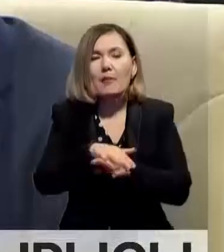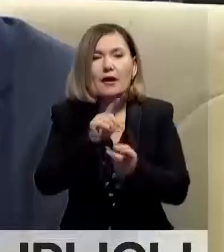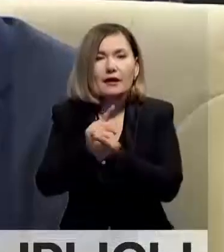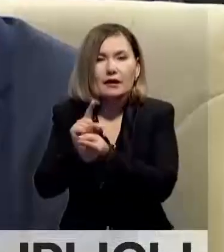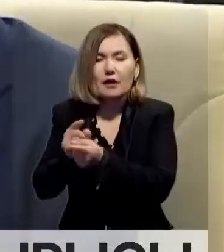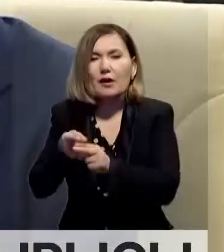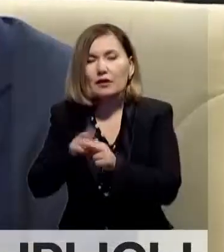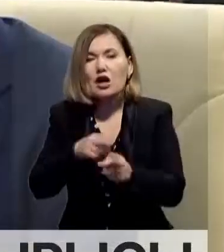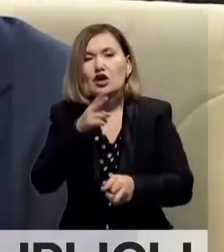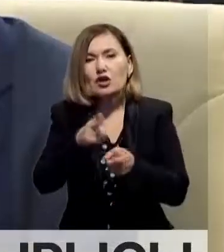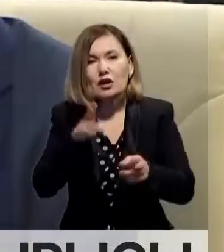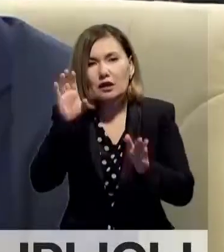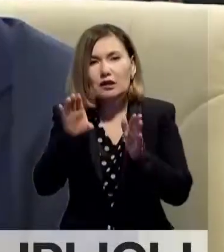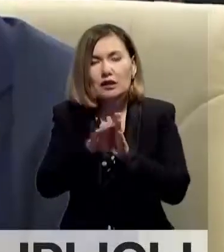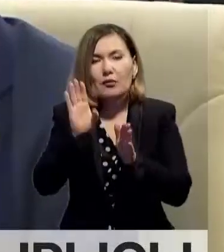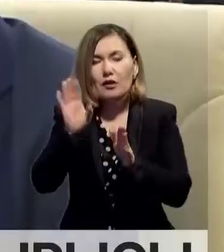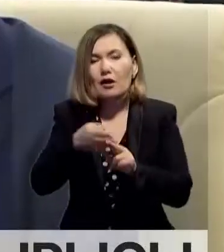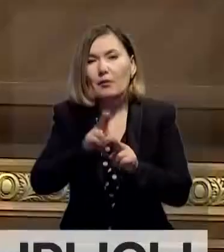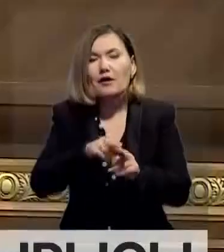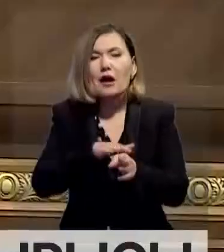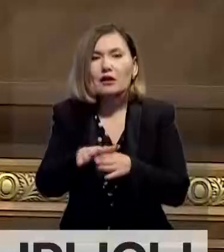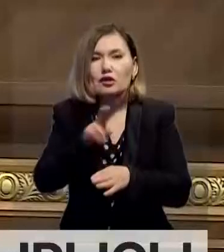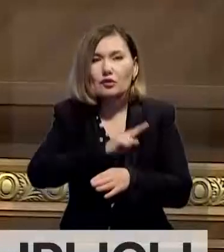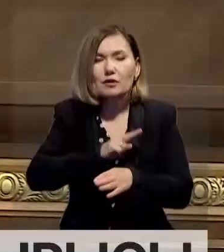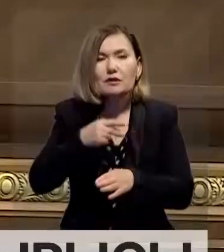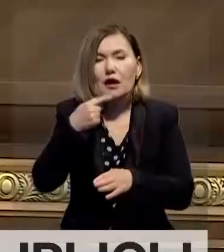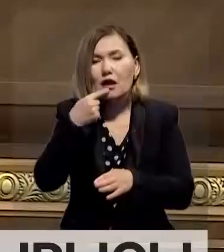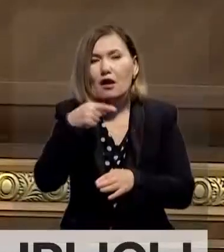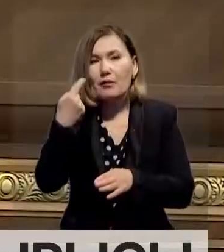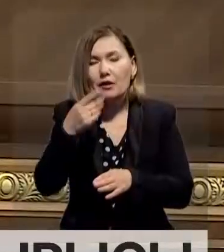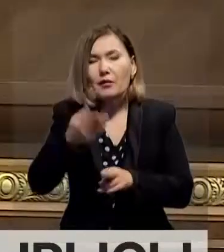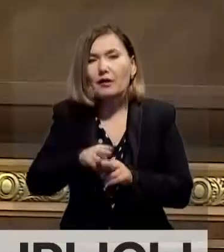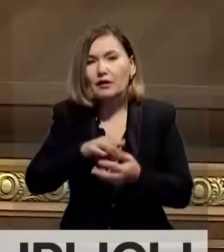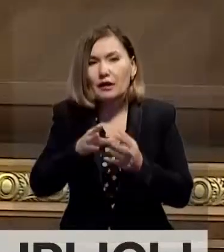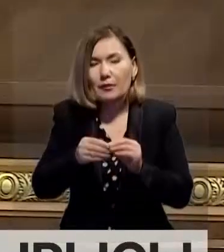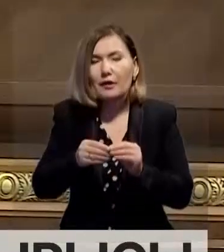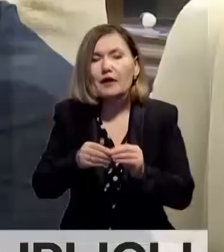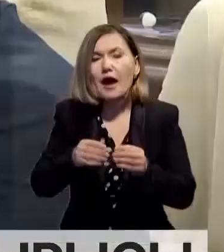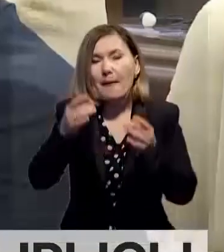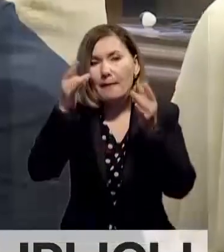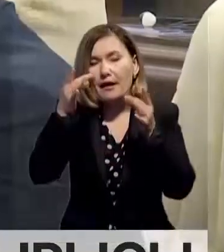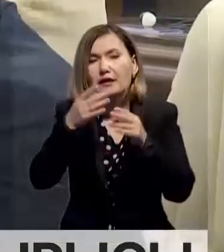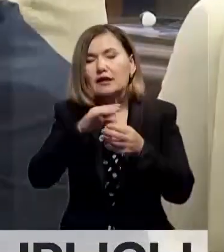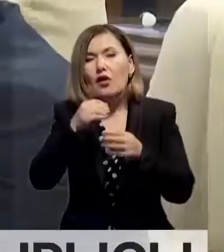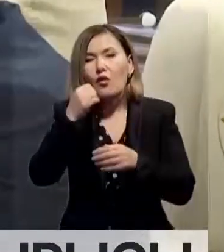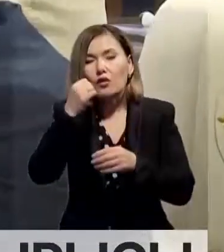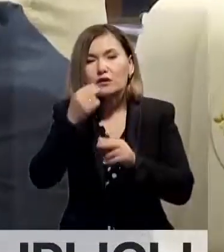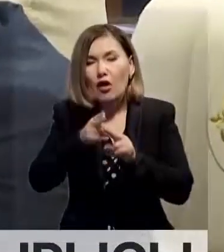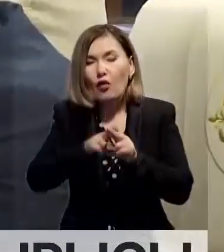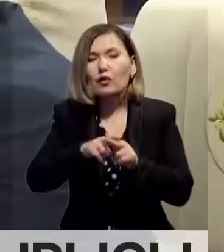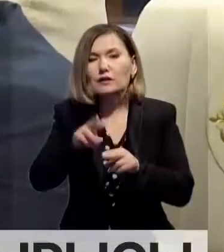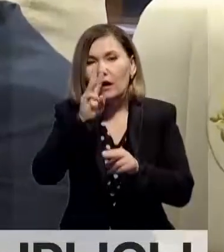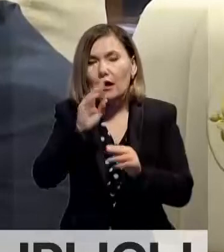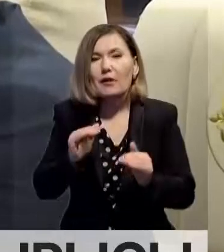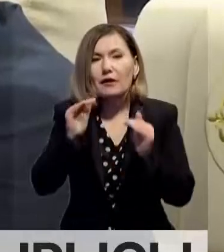кездесіп, мың мұқтажын тыңдайды, атқарған жұмысын баяндайды. Ал мәдениет және архив қызметкерлерінің жалақысын арттыруға күш салып